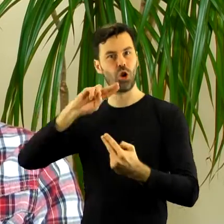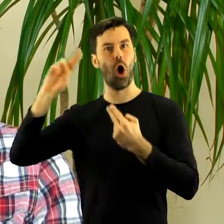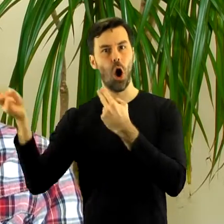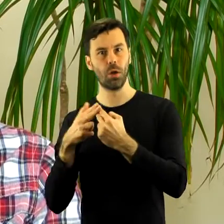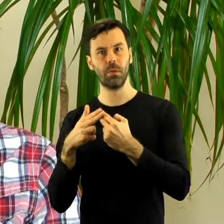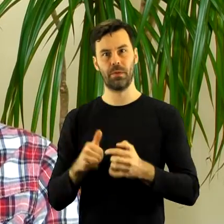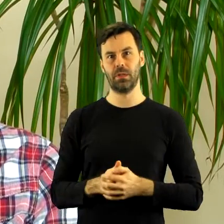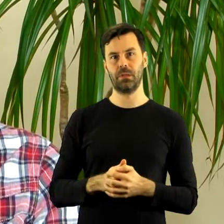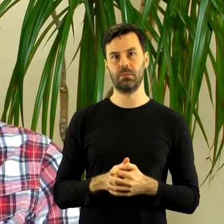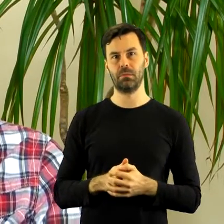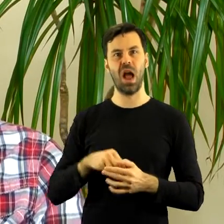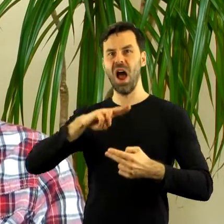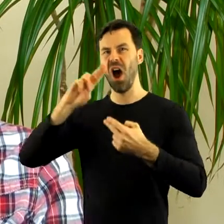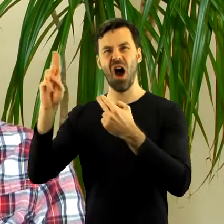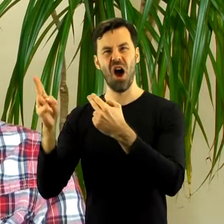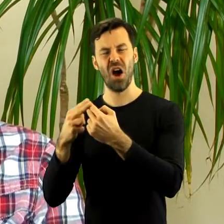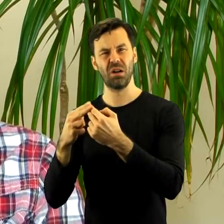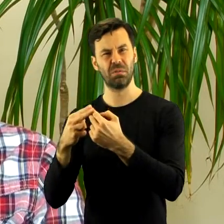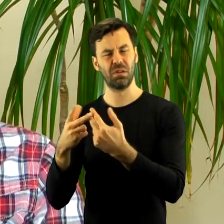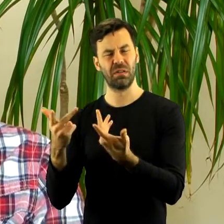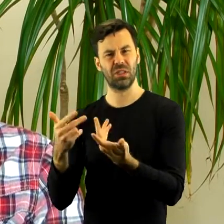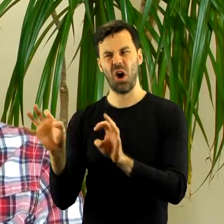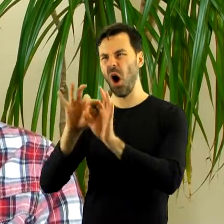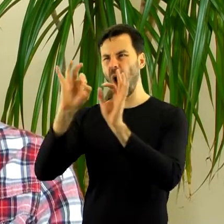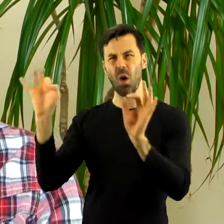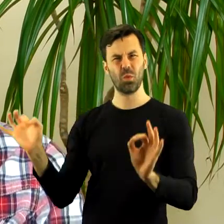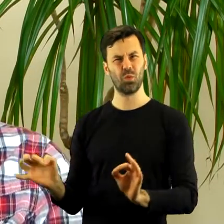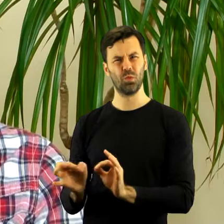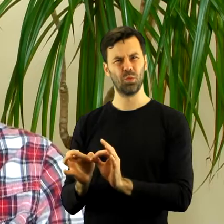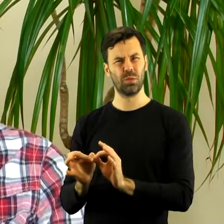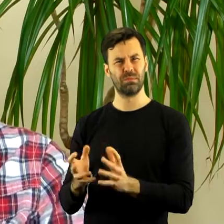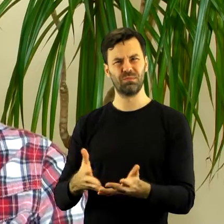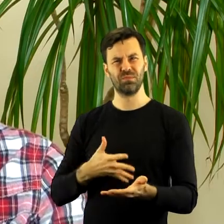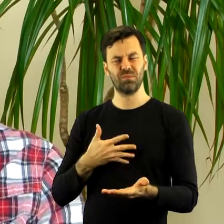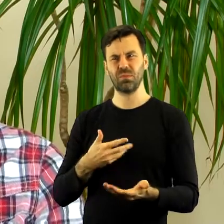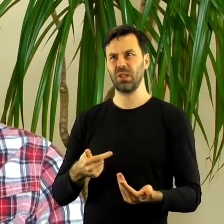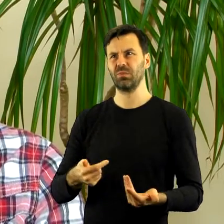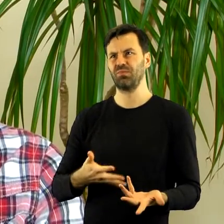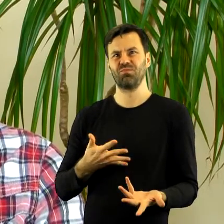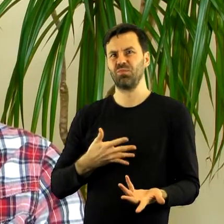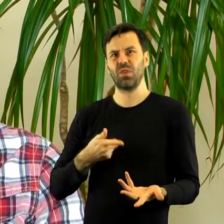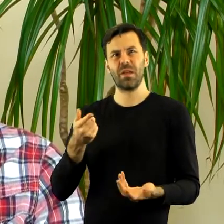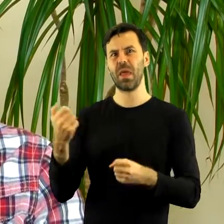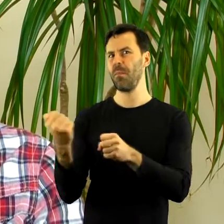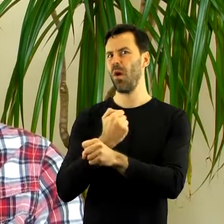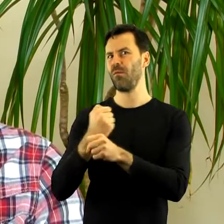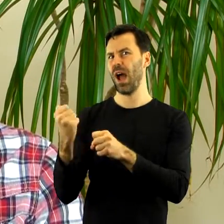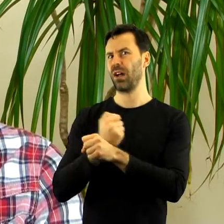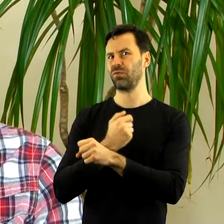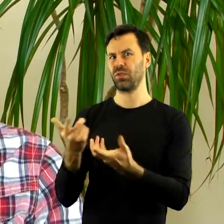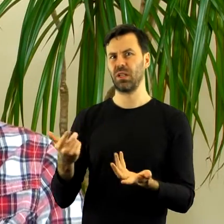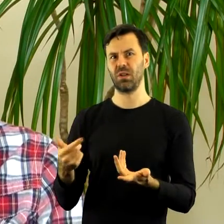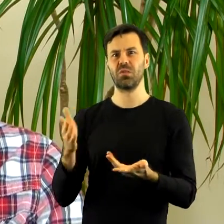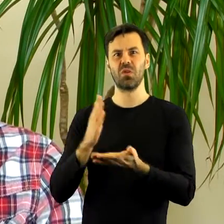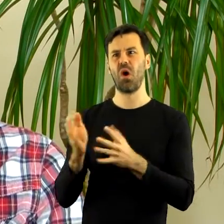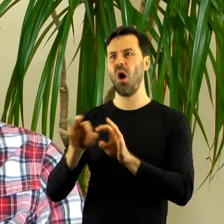administracyjnego oczywiście musieli odpowiadać, ale dużo razy spotykaliśmy się z takim trochę niepoważnym traktowaniem nas jako